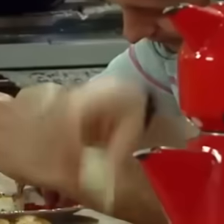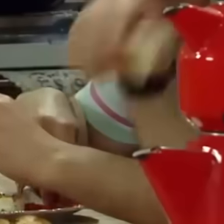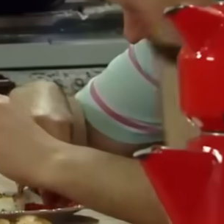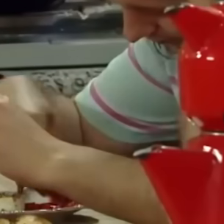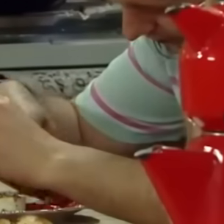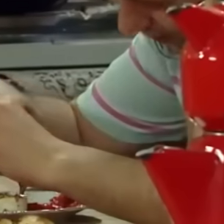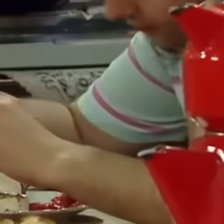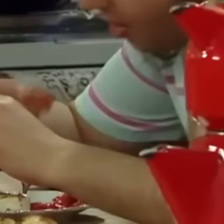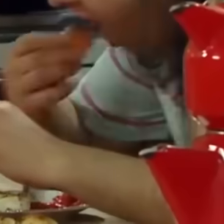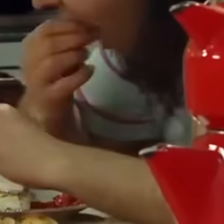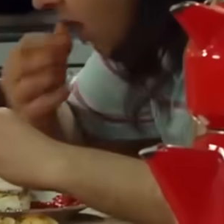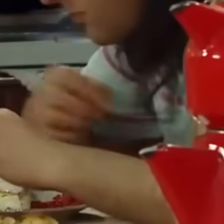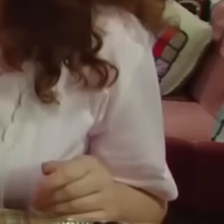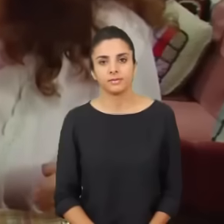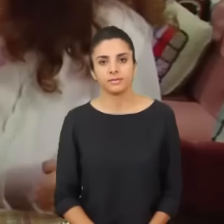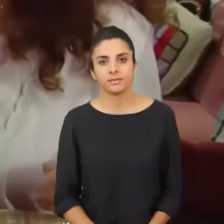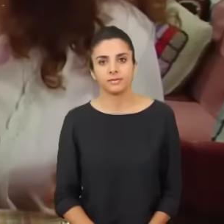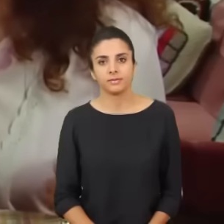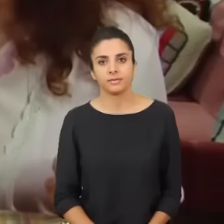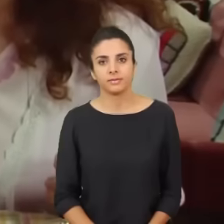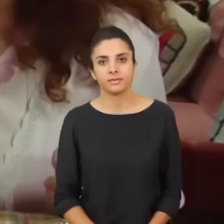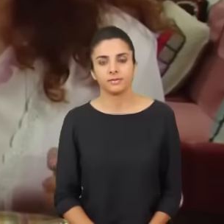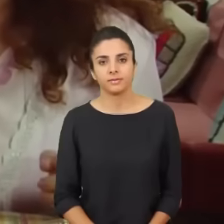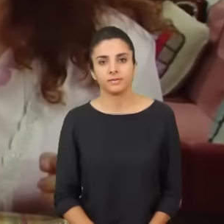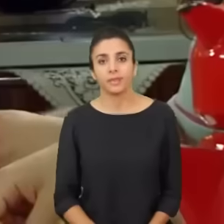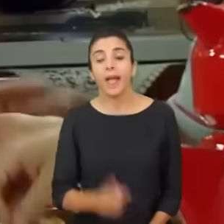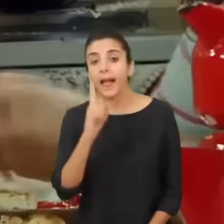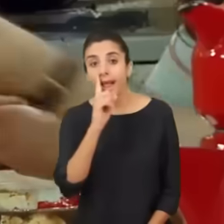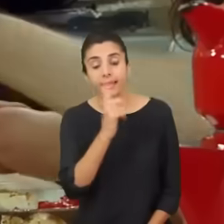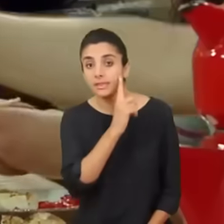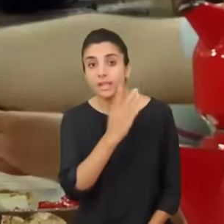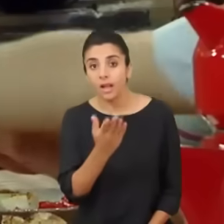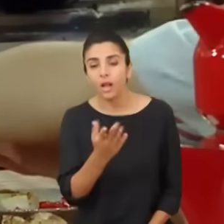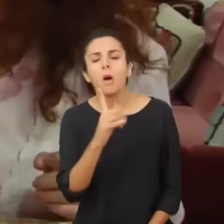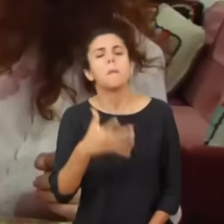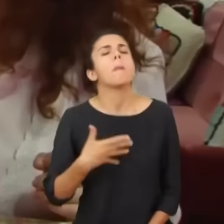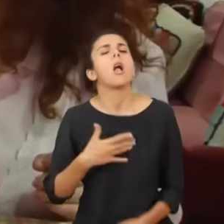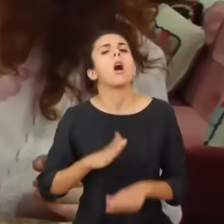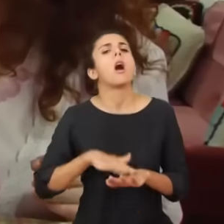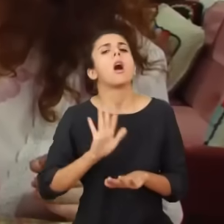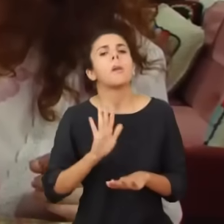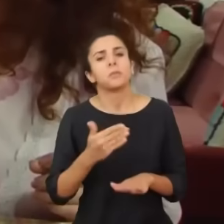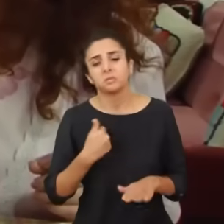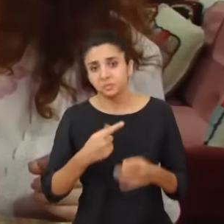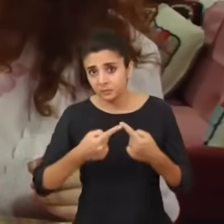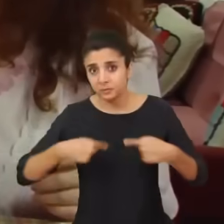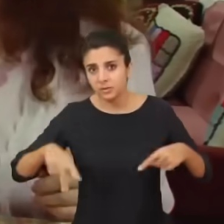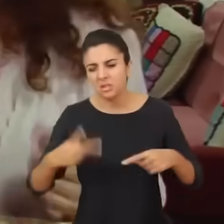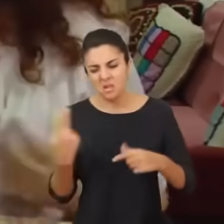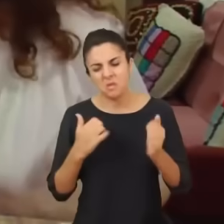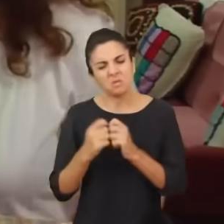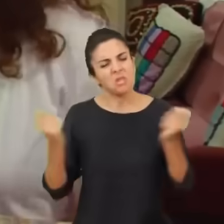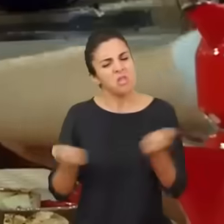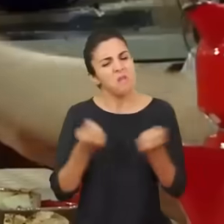Masa kahvaltılıklarla donatılıp çaylar koyulmuş. Enişte. Sen hiç merak etme. Yani biz Çatatoy'la bu davul